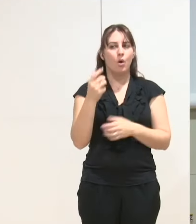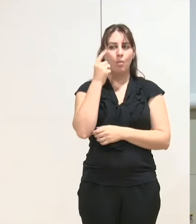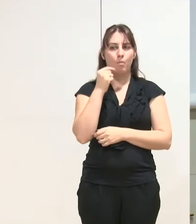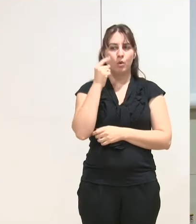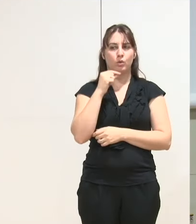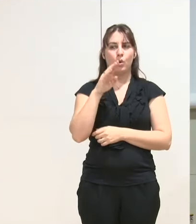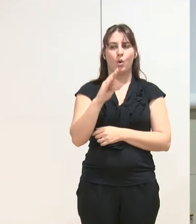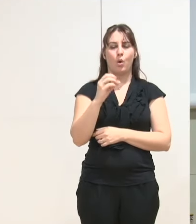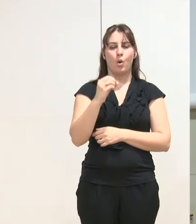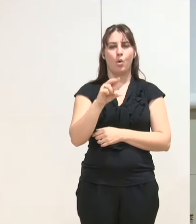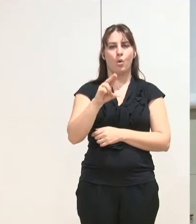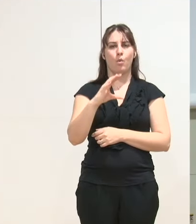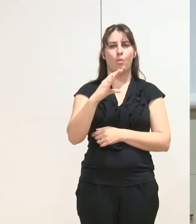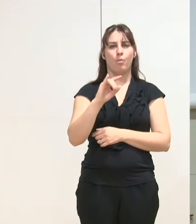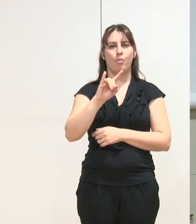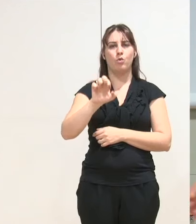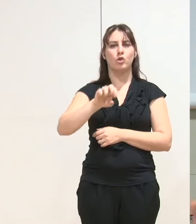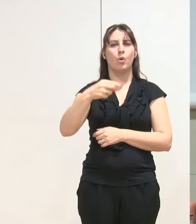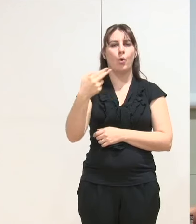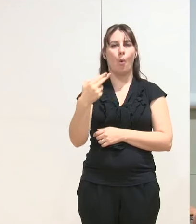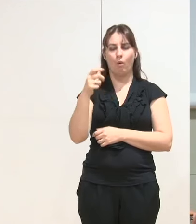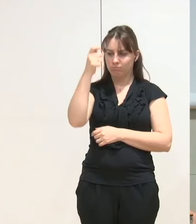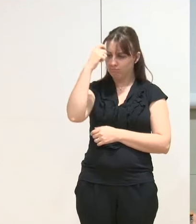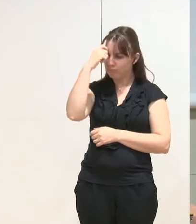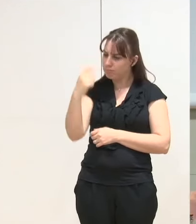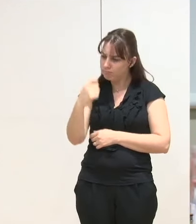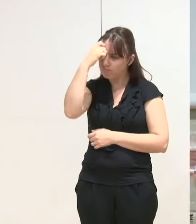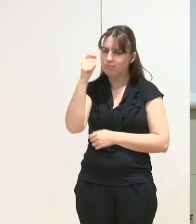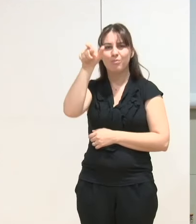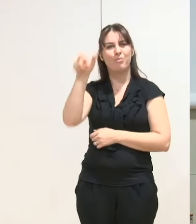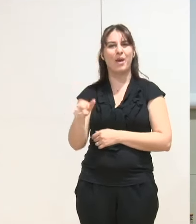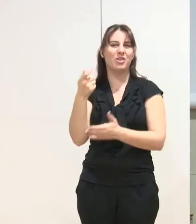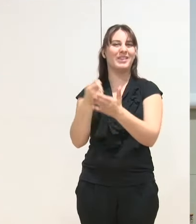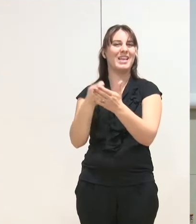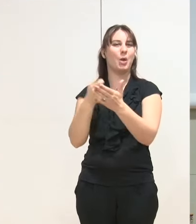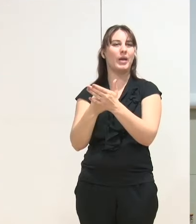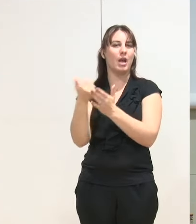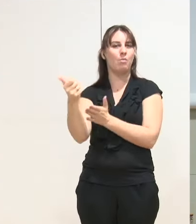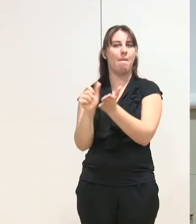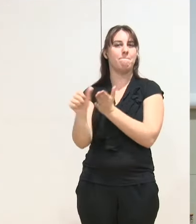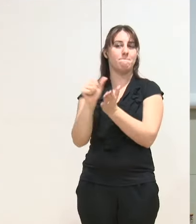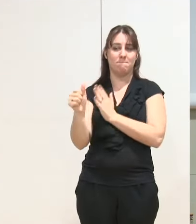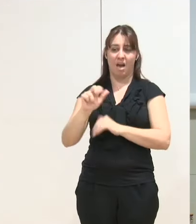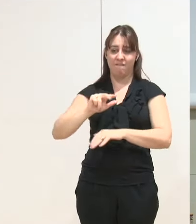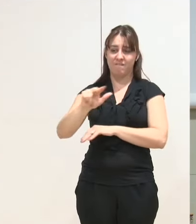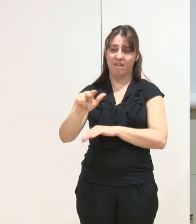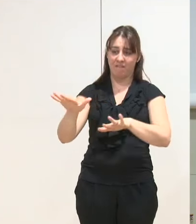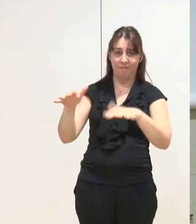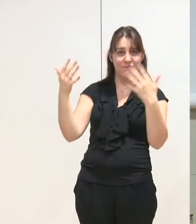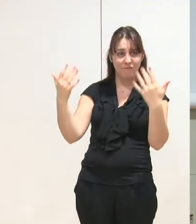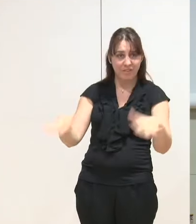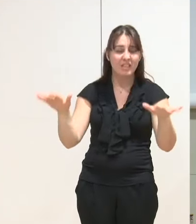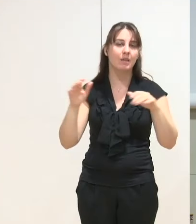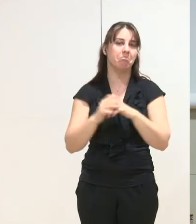Boucheron qui est le notre trésorier payeur et qui va bientôt nous quitter euh il a